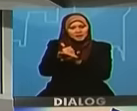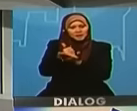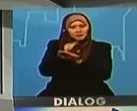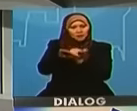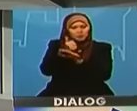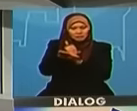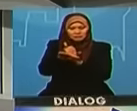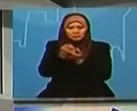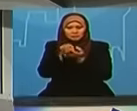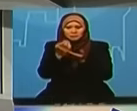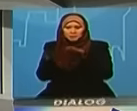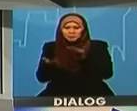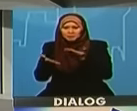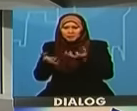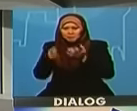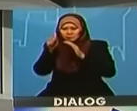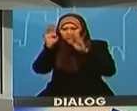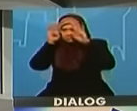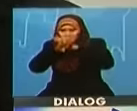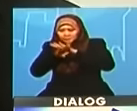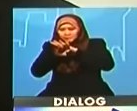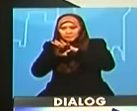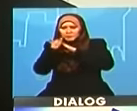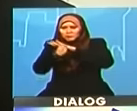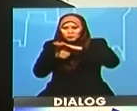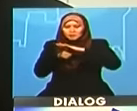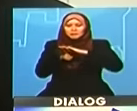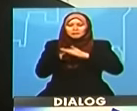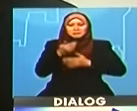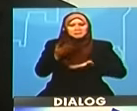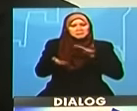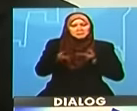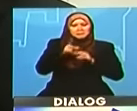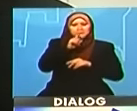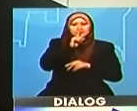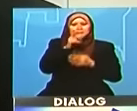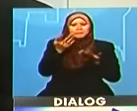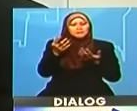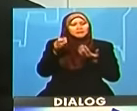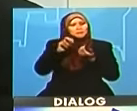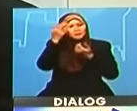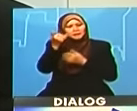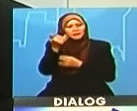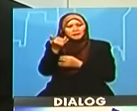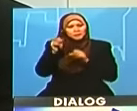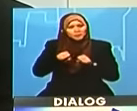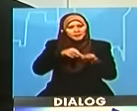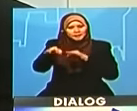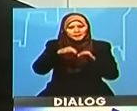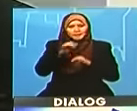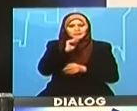ini berkomplot untuk menyembunyikan sesuatu. Justru pertukaran itu berlaku dalam keadaan yang getir sebegini. Bagaimana kita boleh menjelaskan